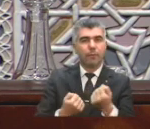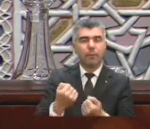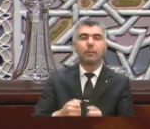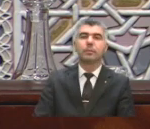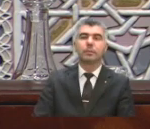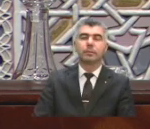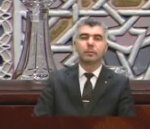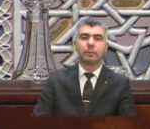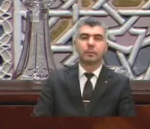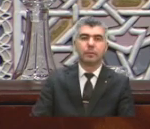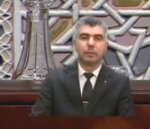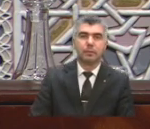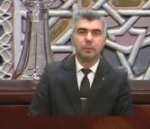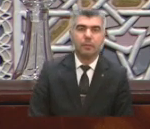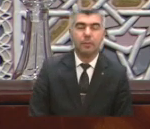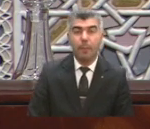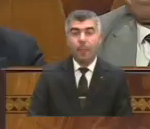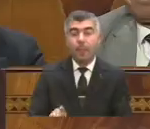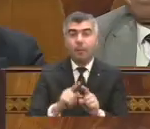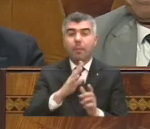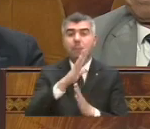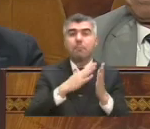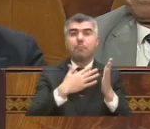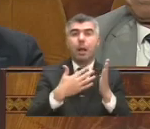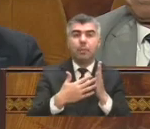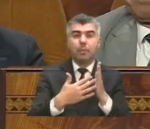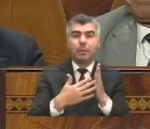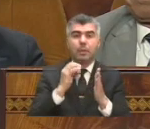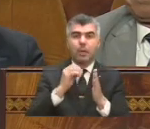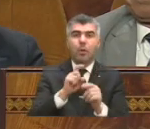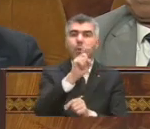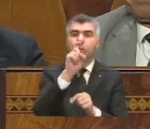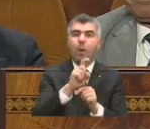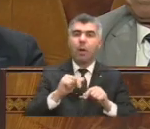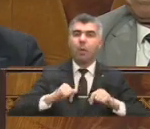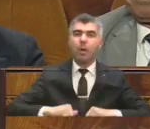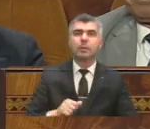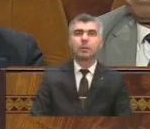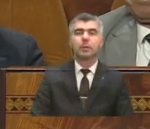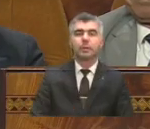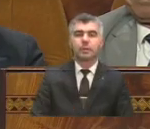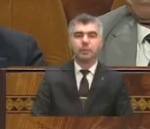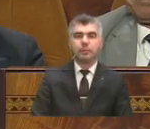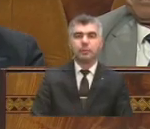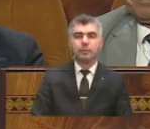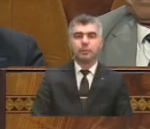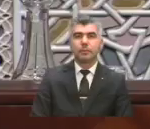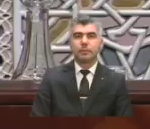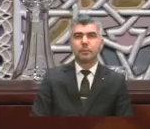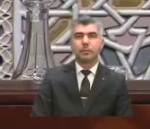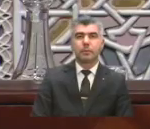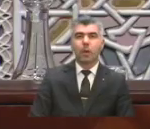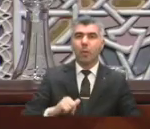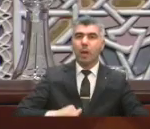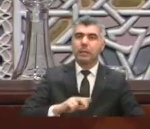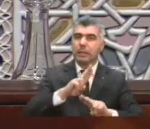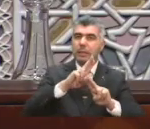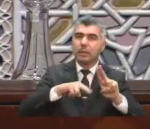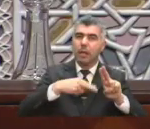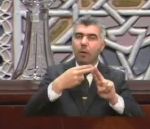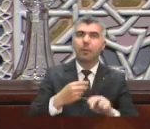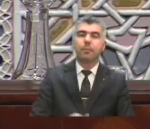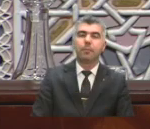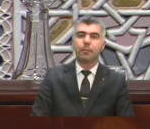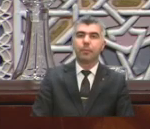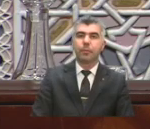النائبة المحترمة. عن حصيلة برنامج متطوع نسألكم سيد الوزير. تفضلوا السيد الوزير.